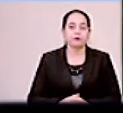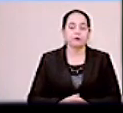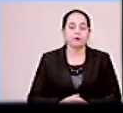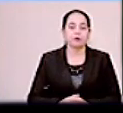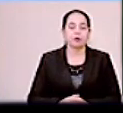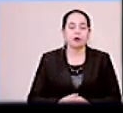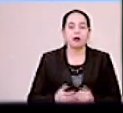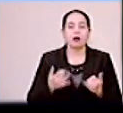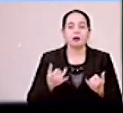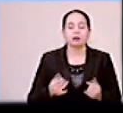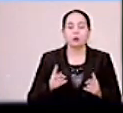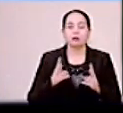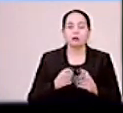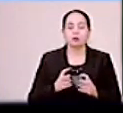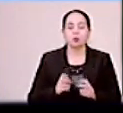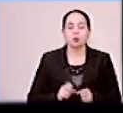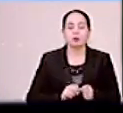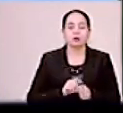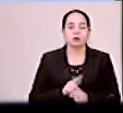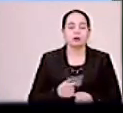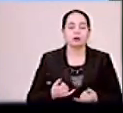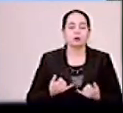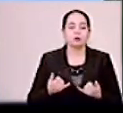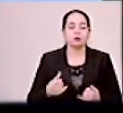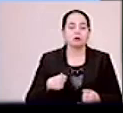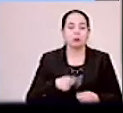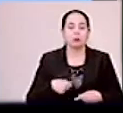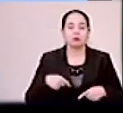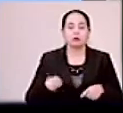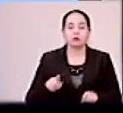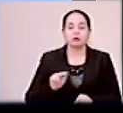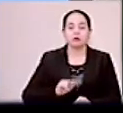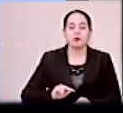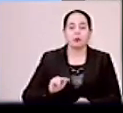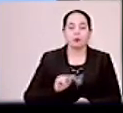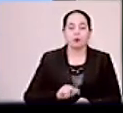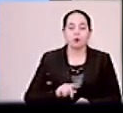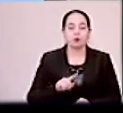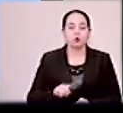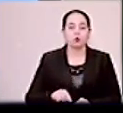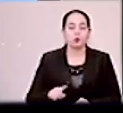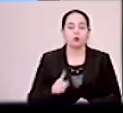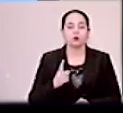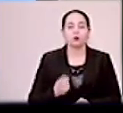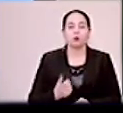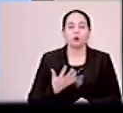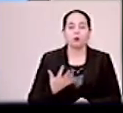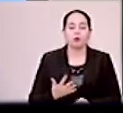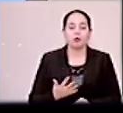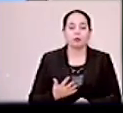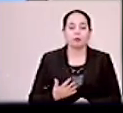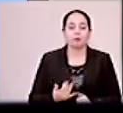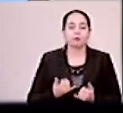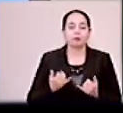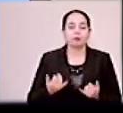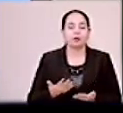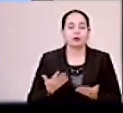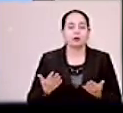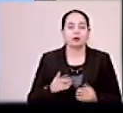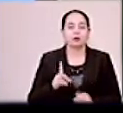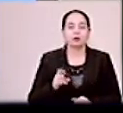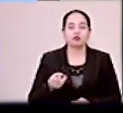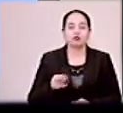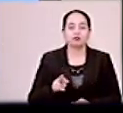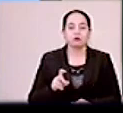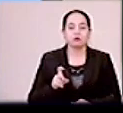Ну а теперь рассмотрим задание для самостоятельной работы. Номер 105. При каких значениях